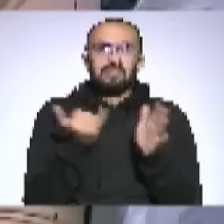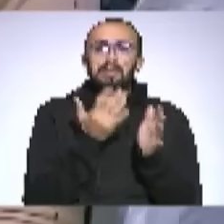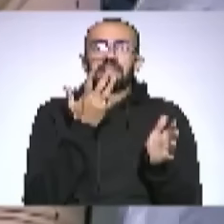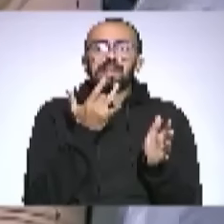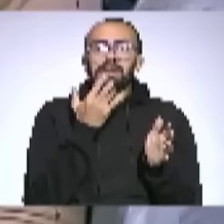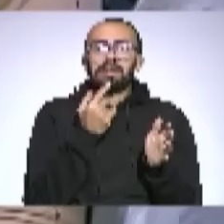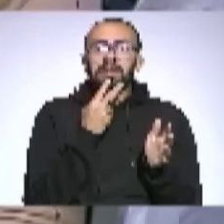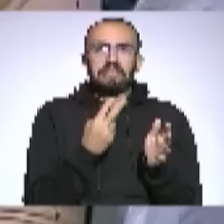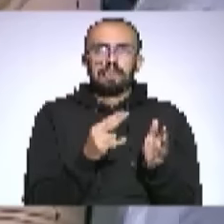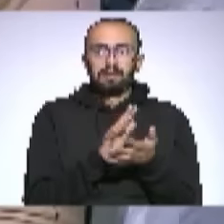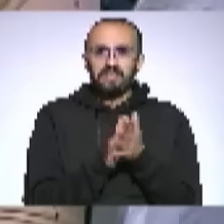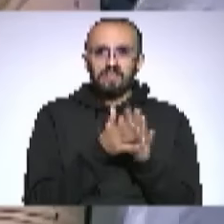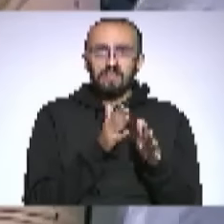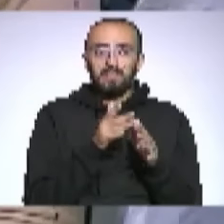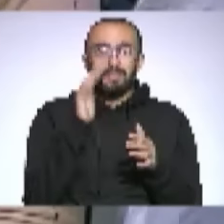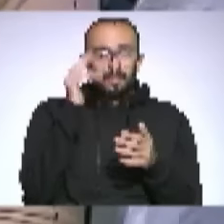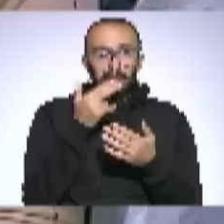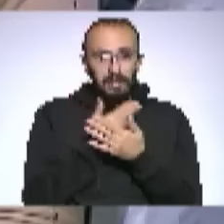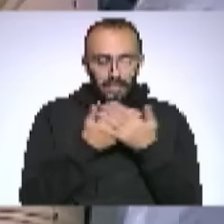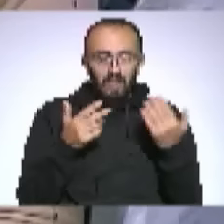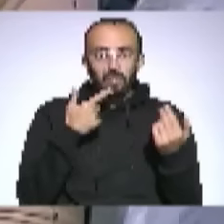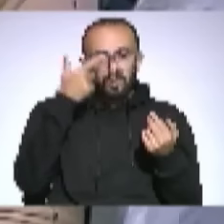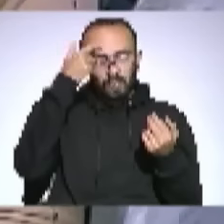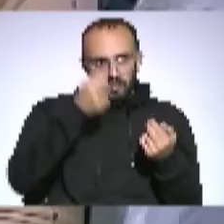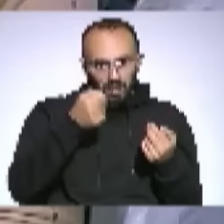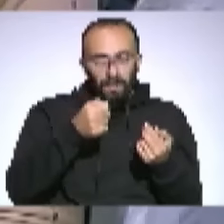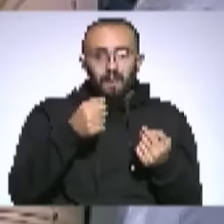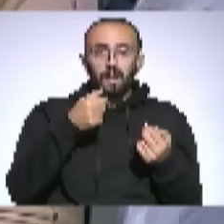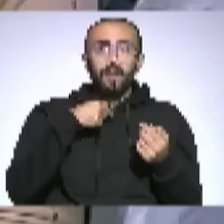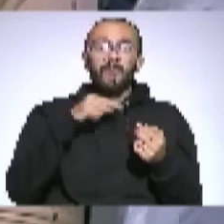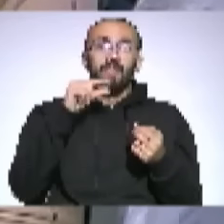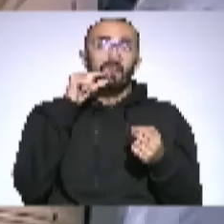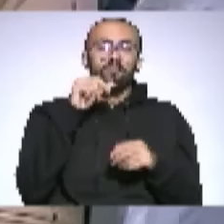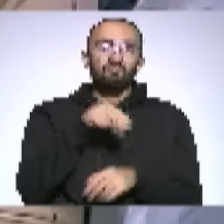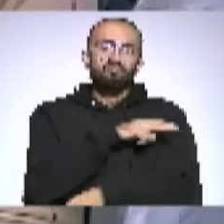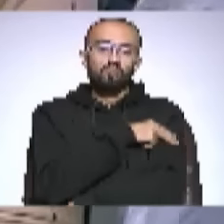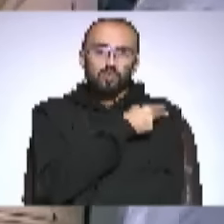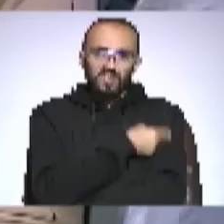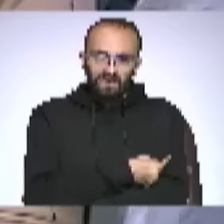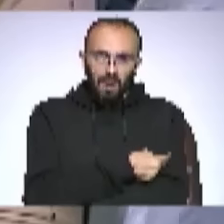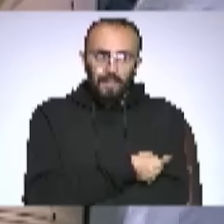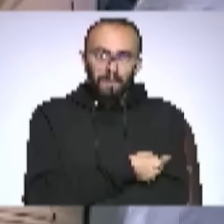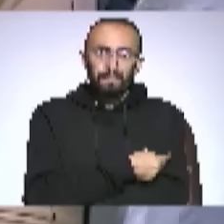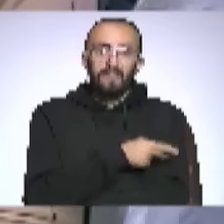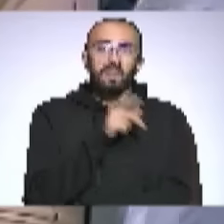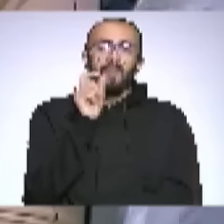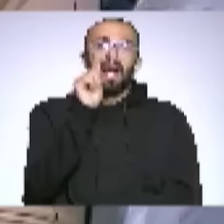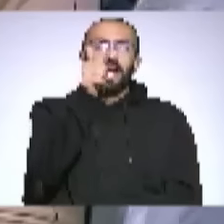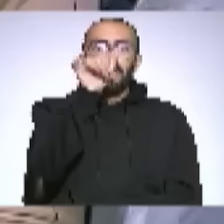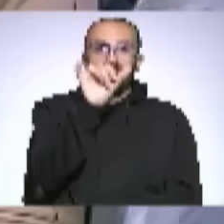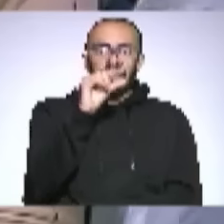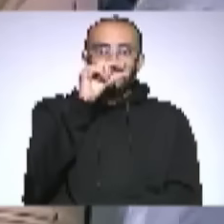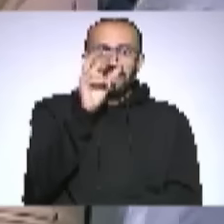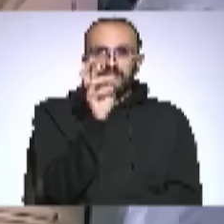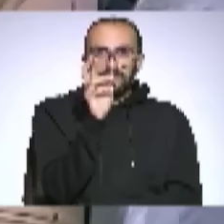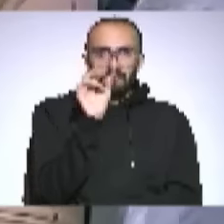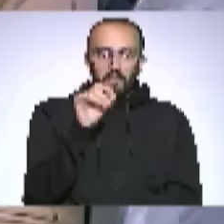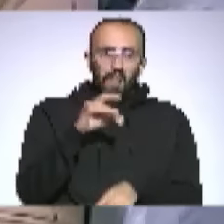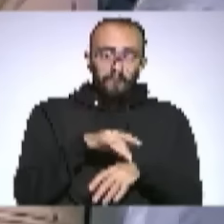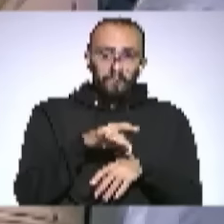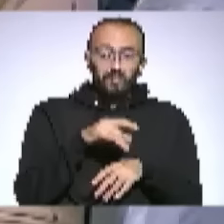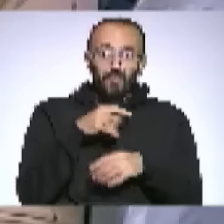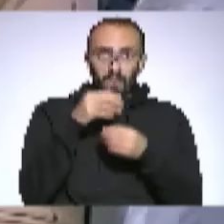تقريبا افضلي مساء الخير استاذه نانسي كل سنه وحضرتك طيبه انا دكتوره في احدى المستشفيات اللي بتتعامل مع حالات الايدز اه اتمنى من